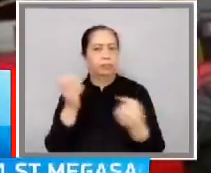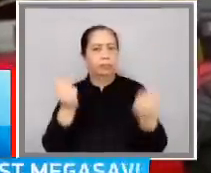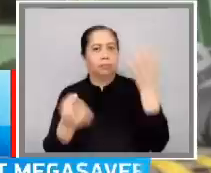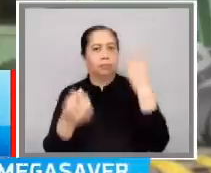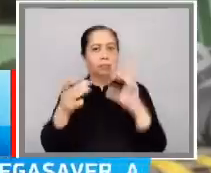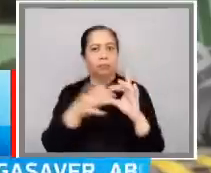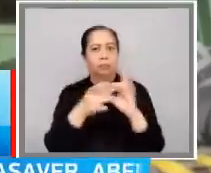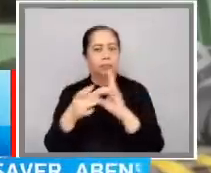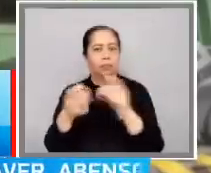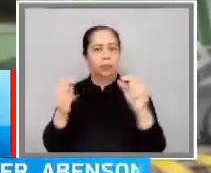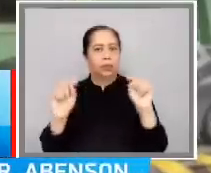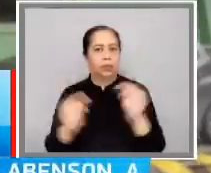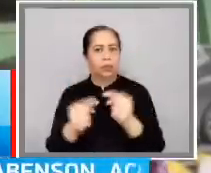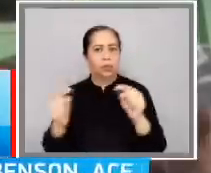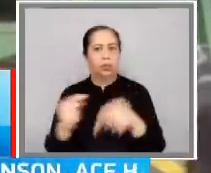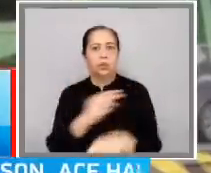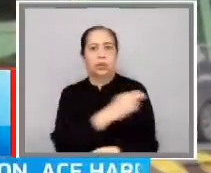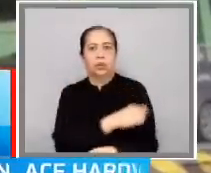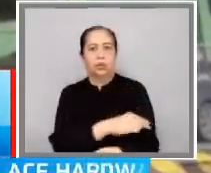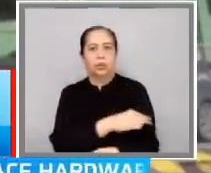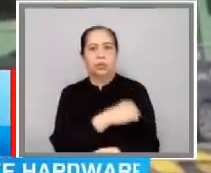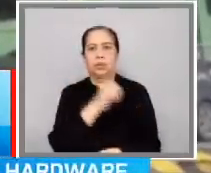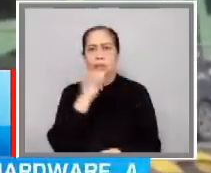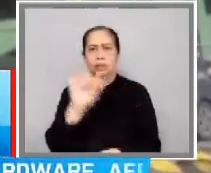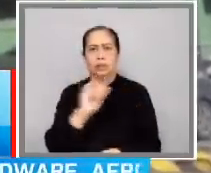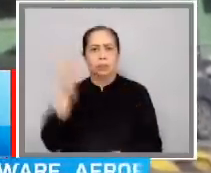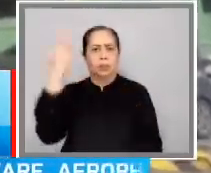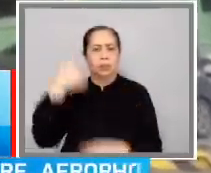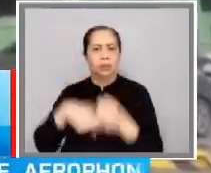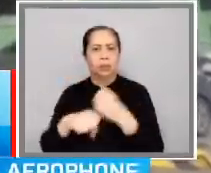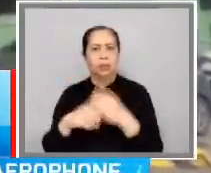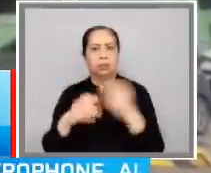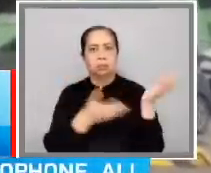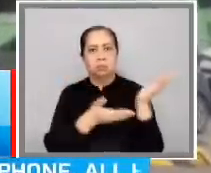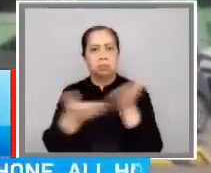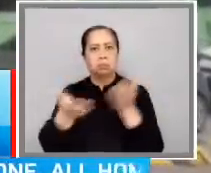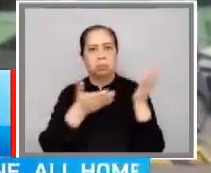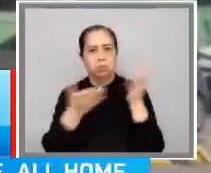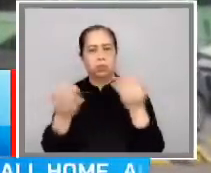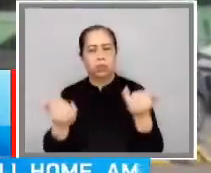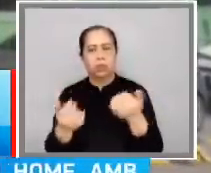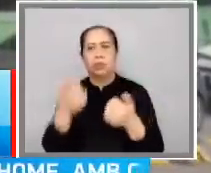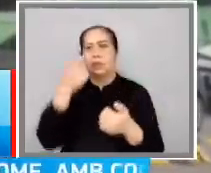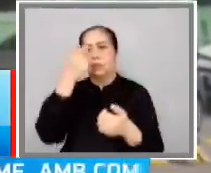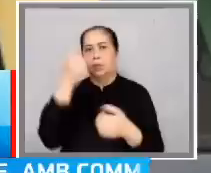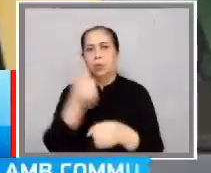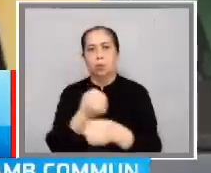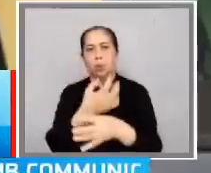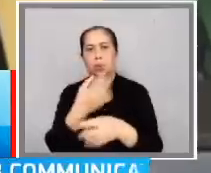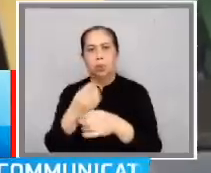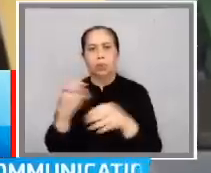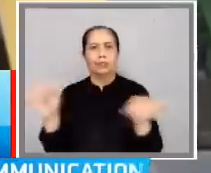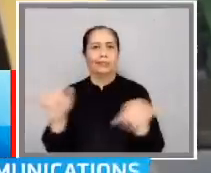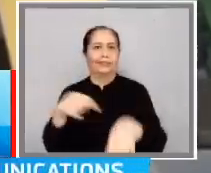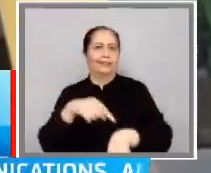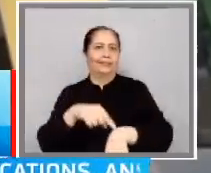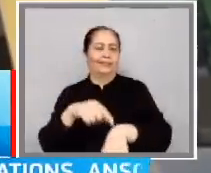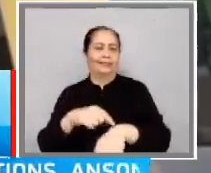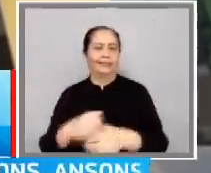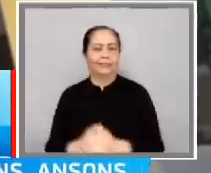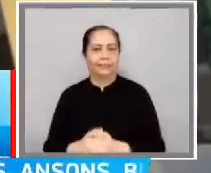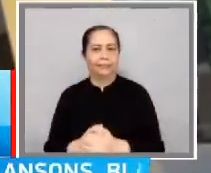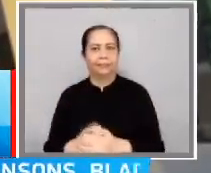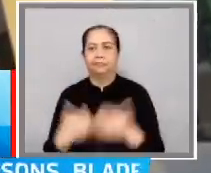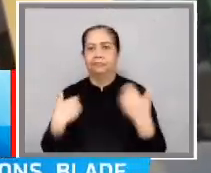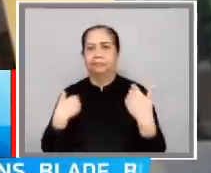injury ang ospital. Di tulad nung nakaraang taon na may mga naisugod na rito dahil naputukan sa parehong panahon. Wala pang